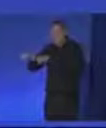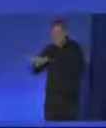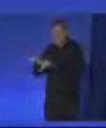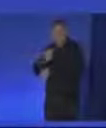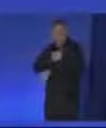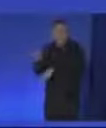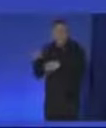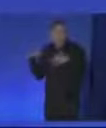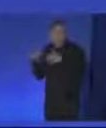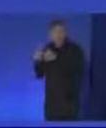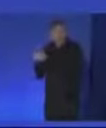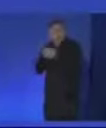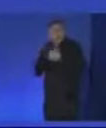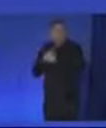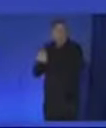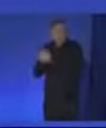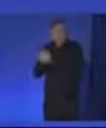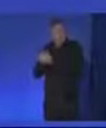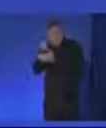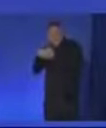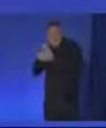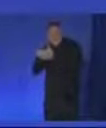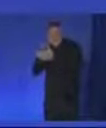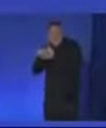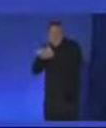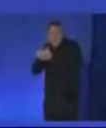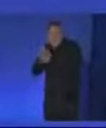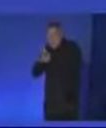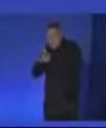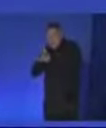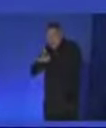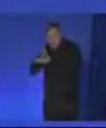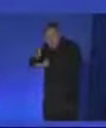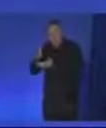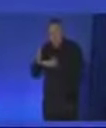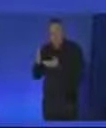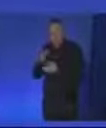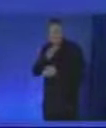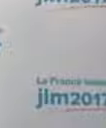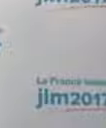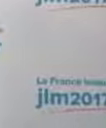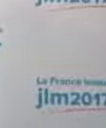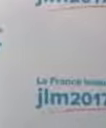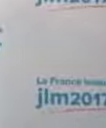déterminés. Croyez-moi, votre force va compter. La France en a besoin.